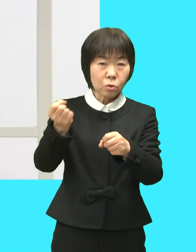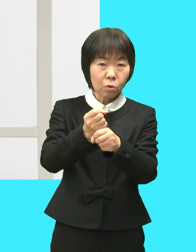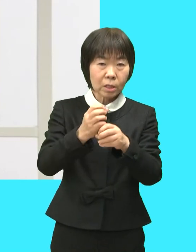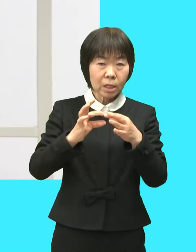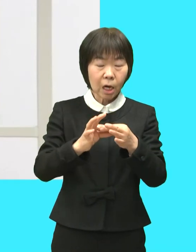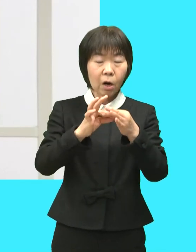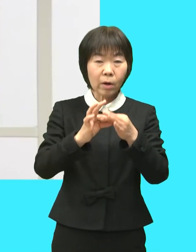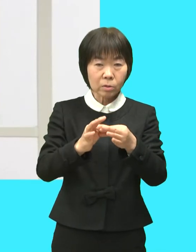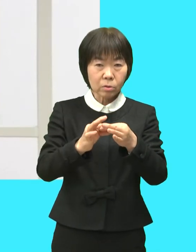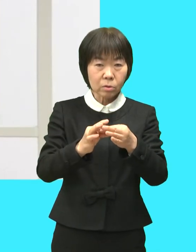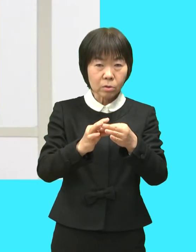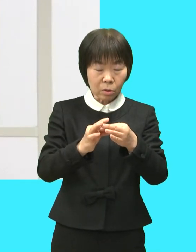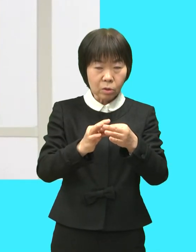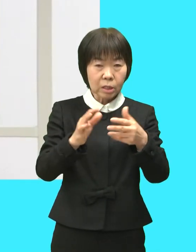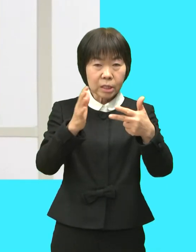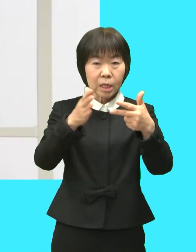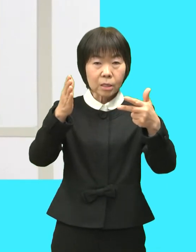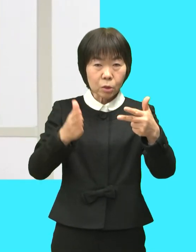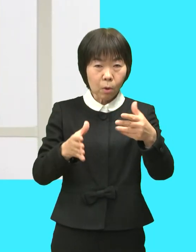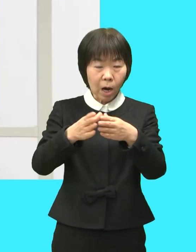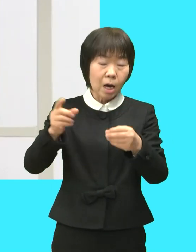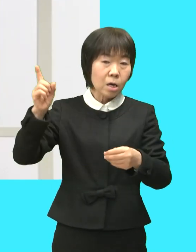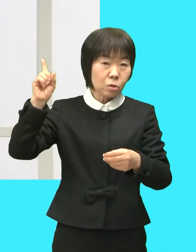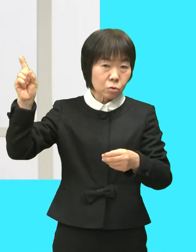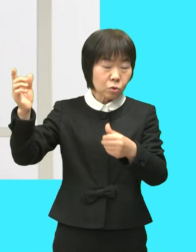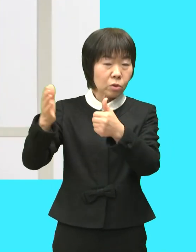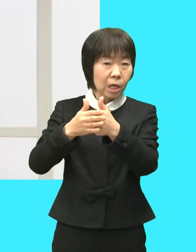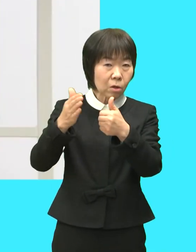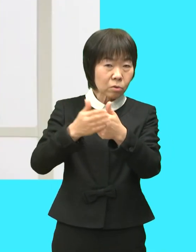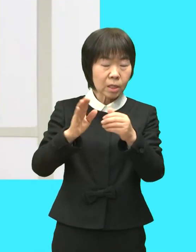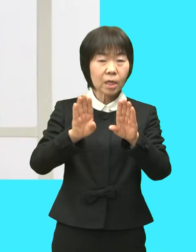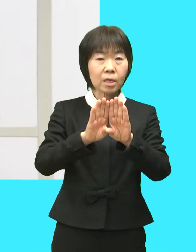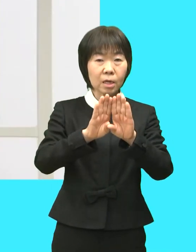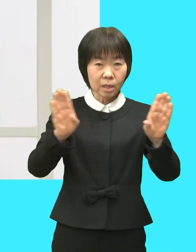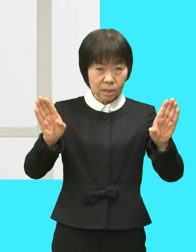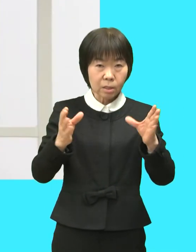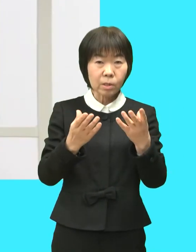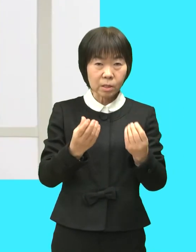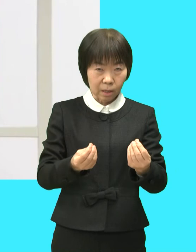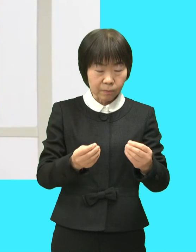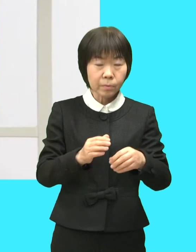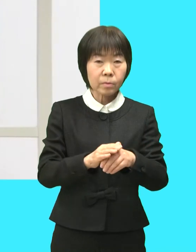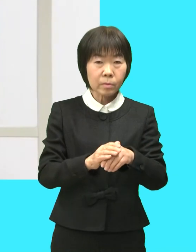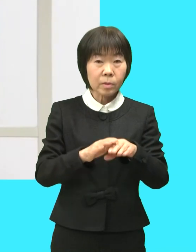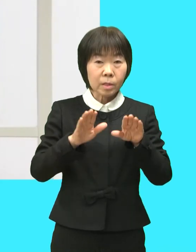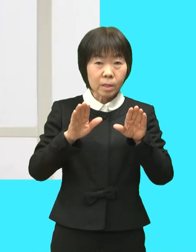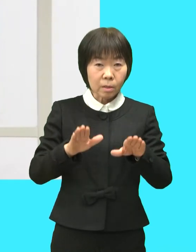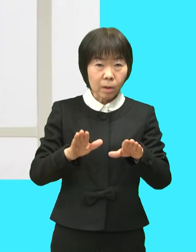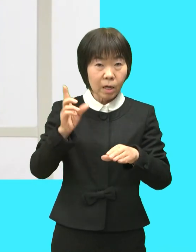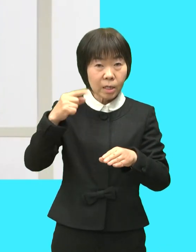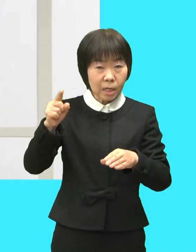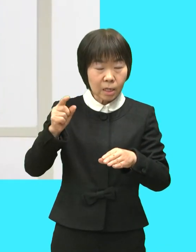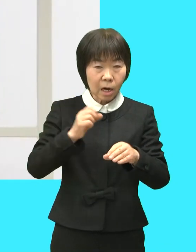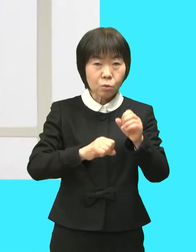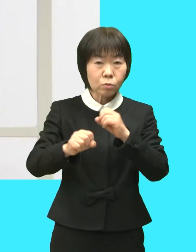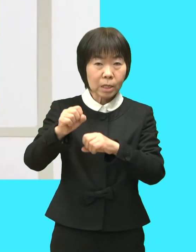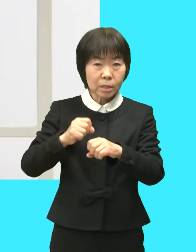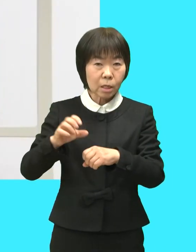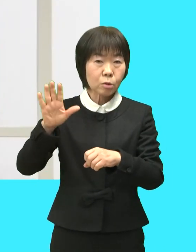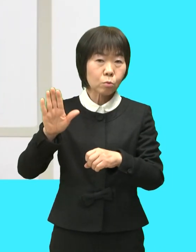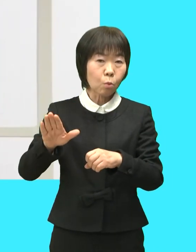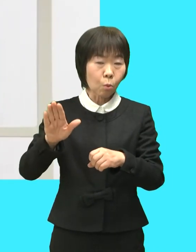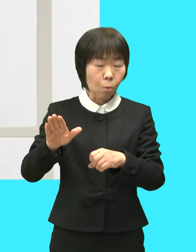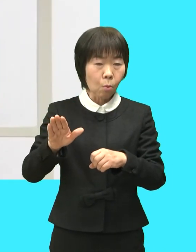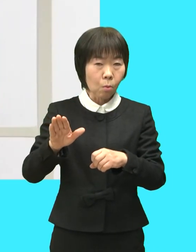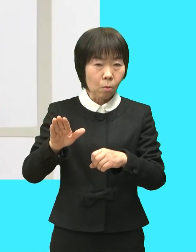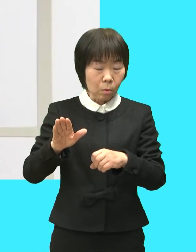点施設ということで国の支援を受けて開設がされました。 で今県が運営しているもの、あるい